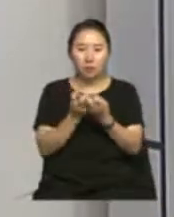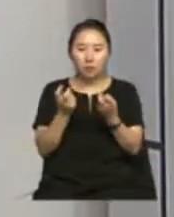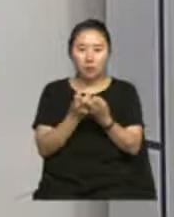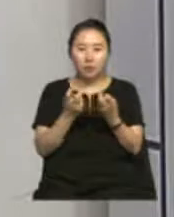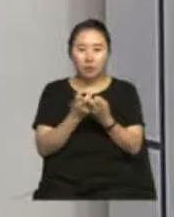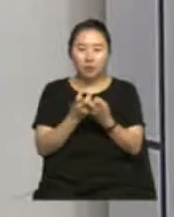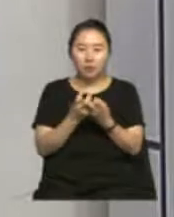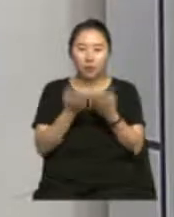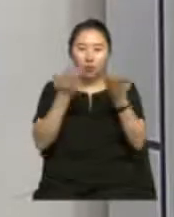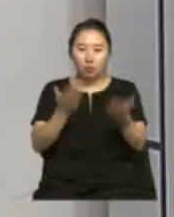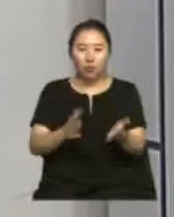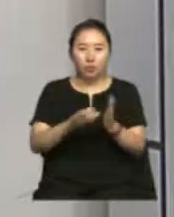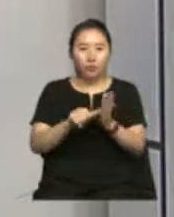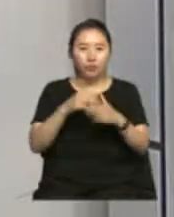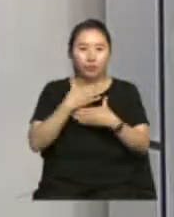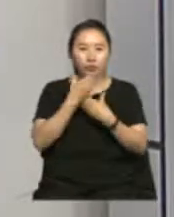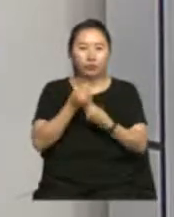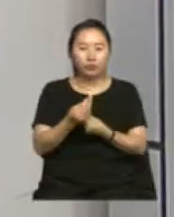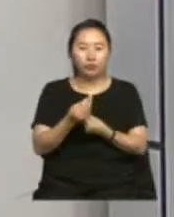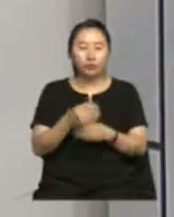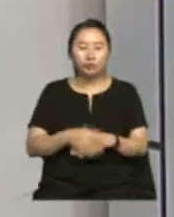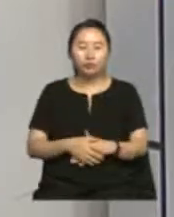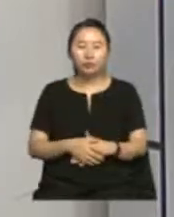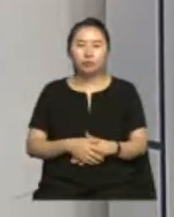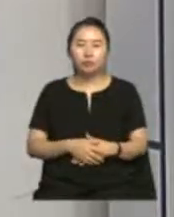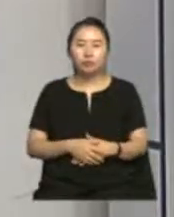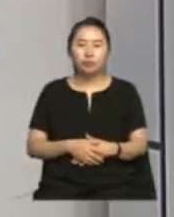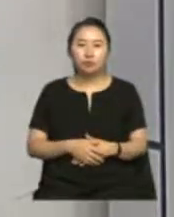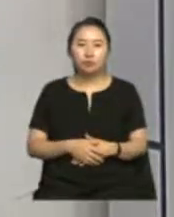익혀둬서 휴가철 안전하게 물놀이했으면 좋겠습니다.